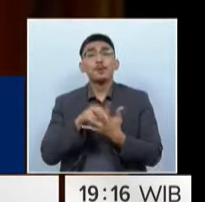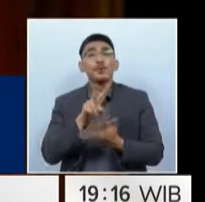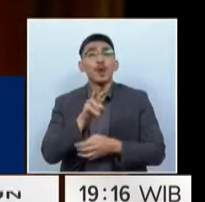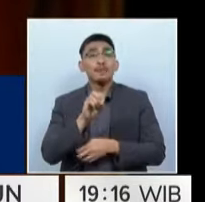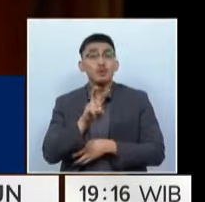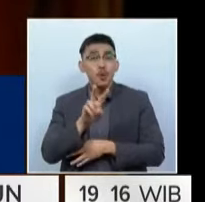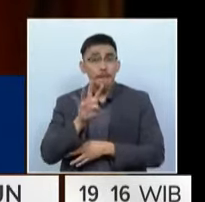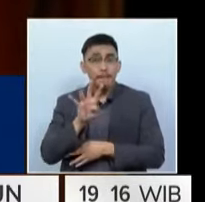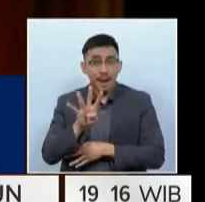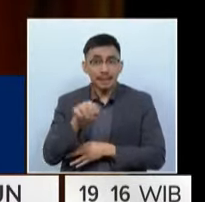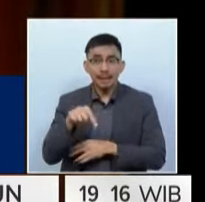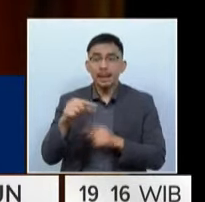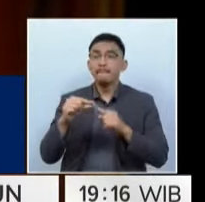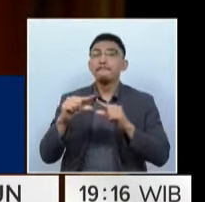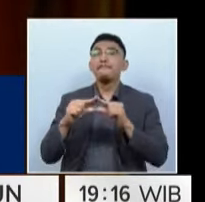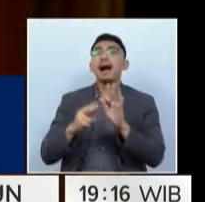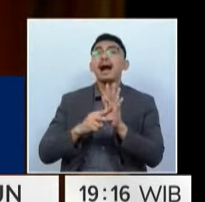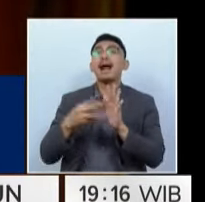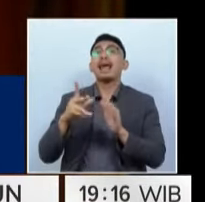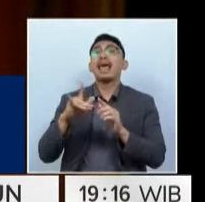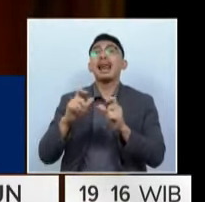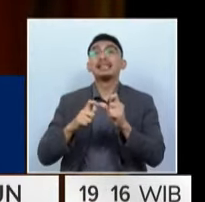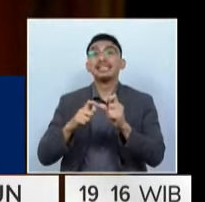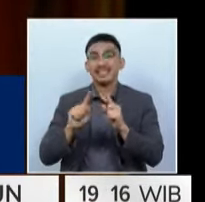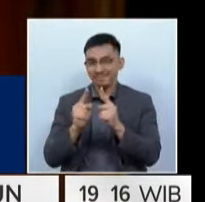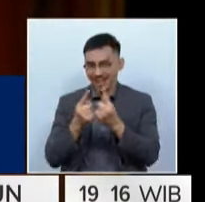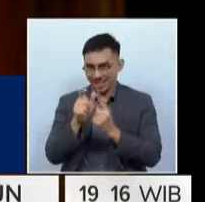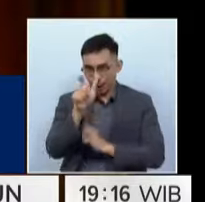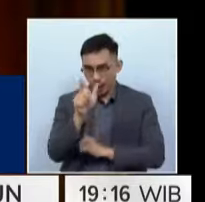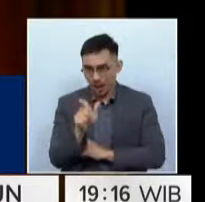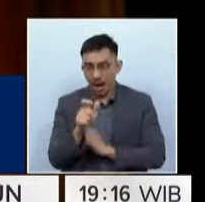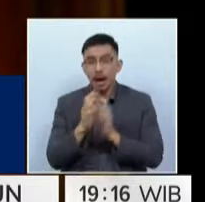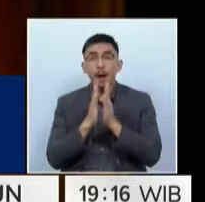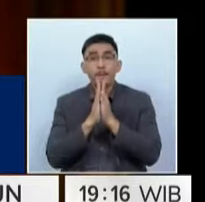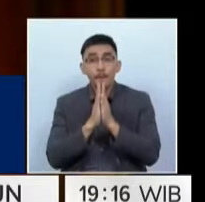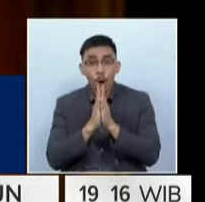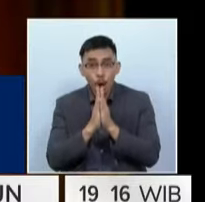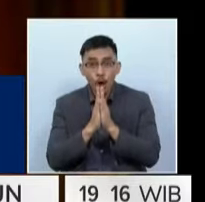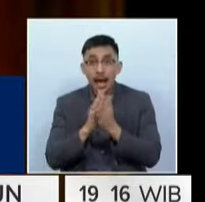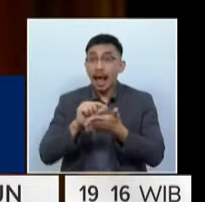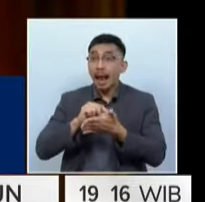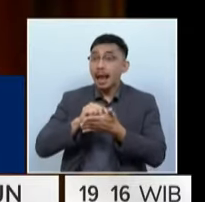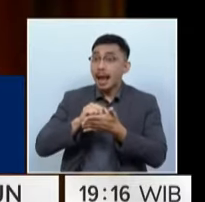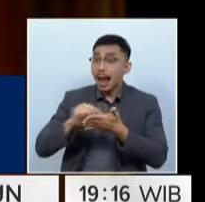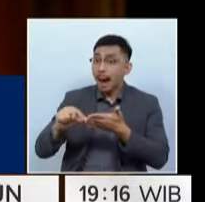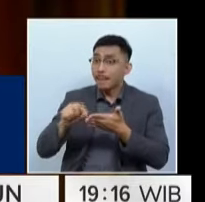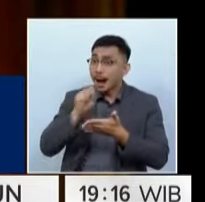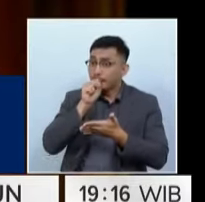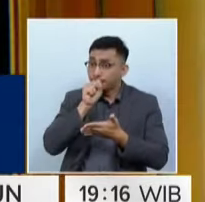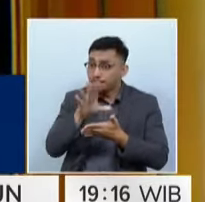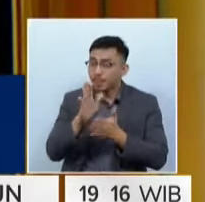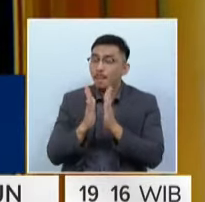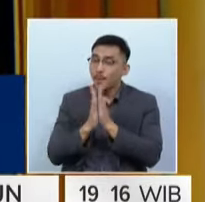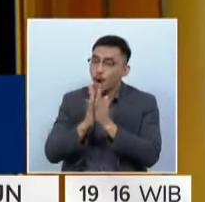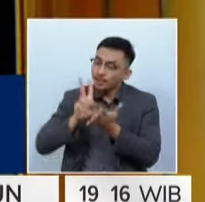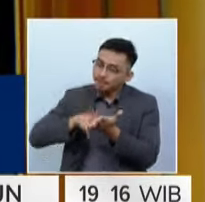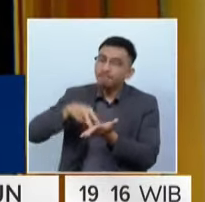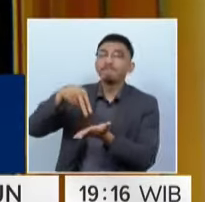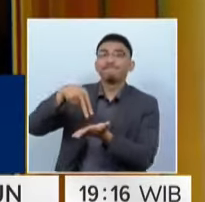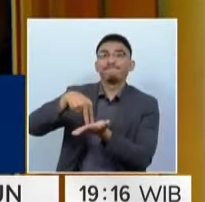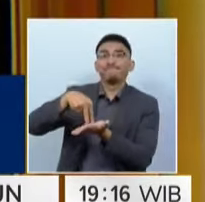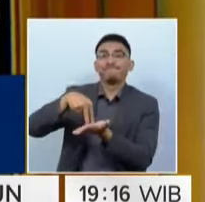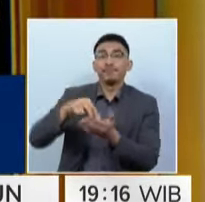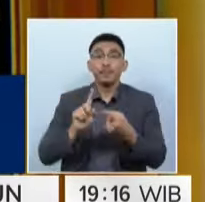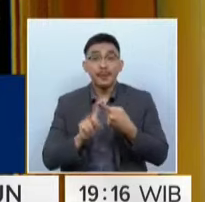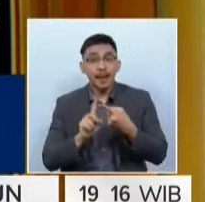panelis dan kami mohon berkenan panelis berdiri saat kami sebut namanya baik yang pertama